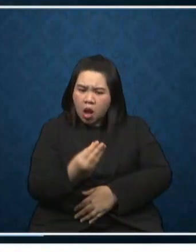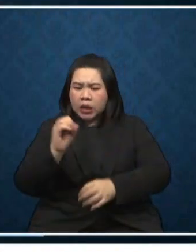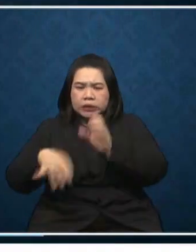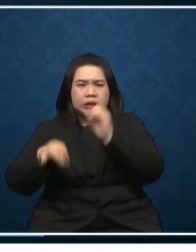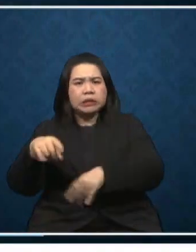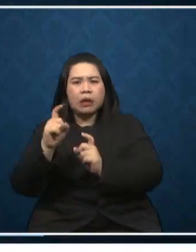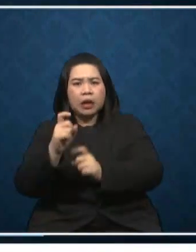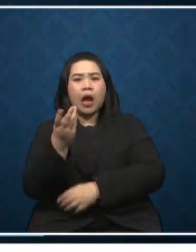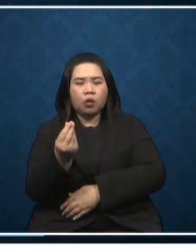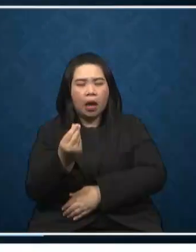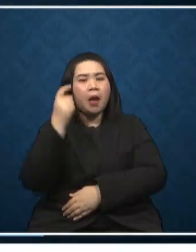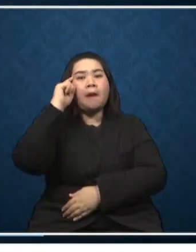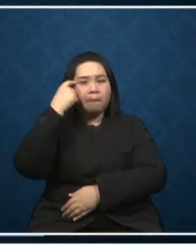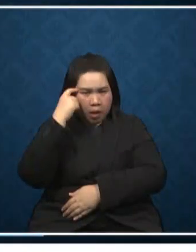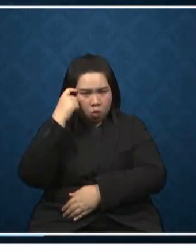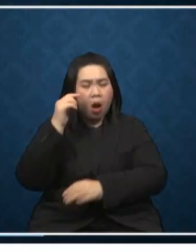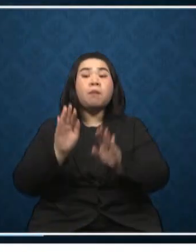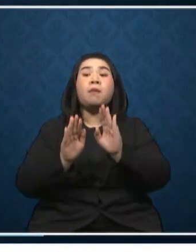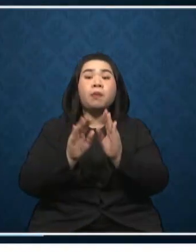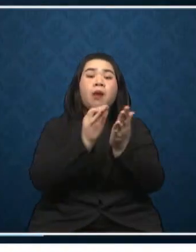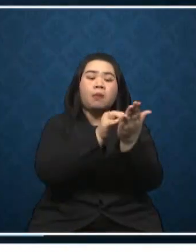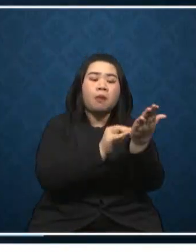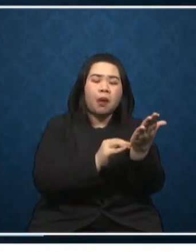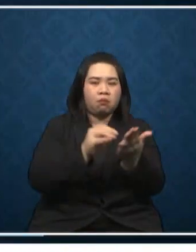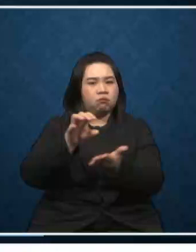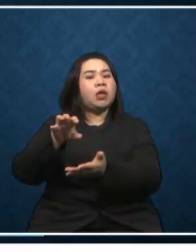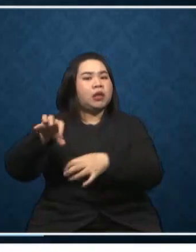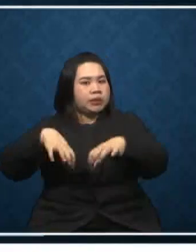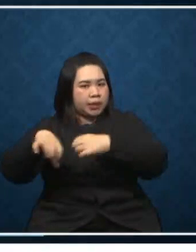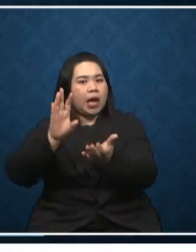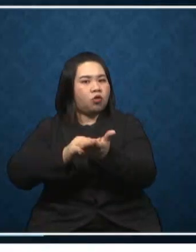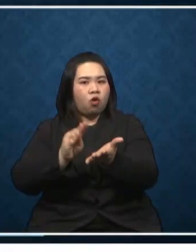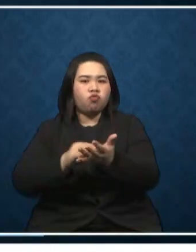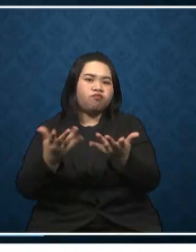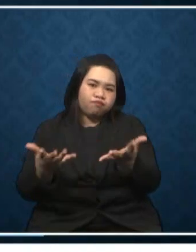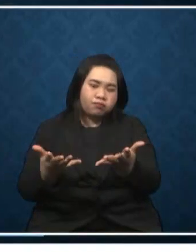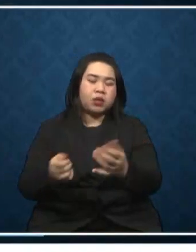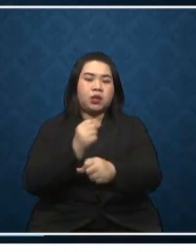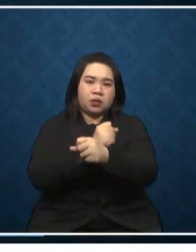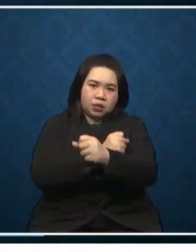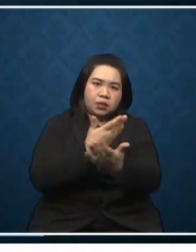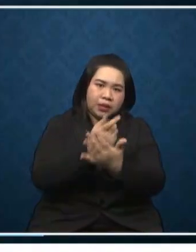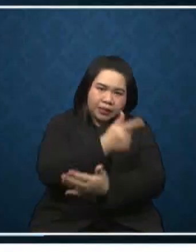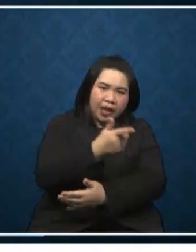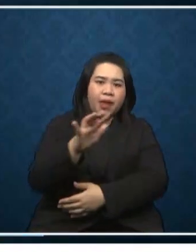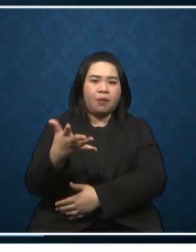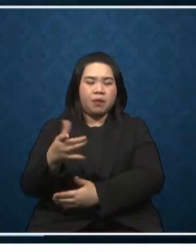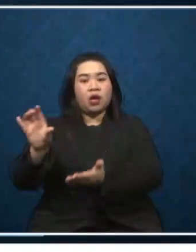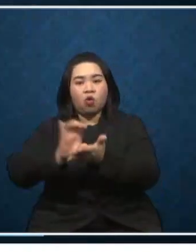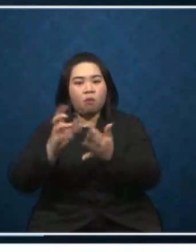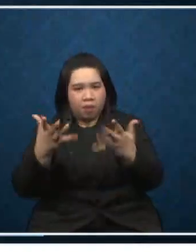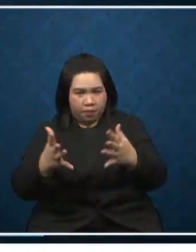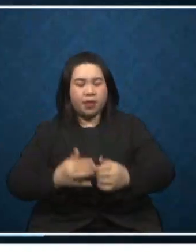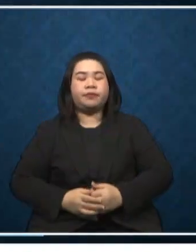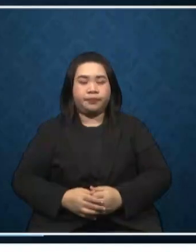เพื่อะไร..?เพรระบบการลลัหจัดการลข้มูลยัออนดอยอยู่เนองจากขาด ในเรมม็มาร ขาด dealersoured02.พระเทศเป็